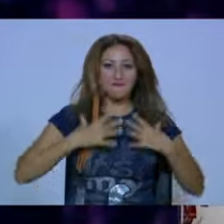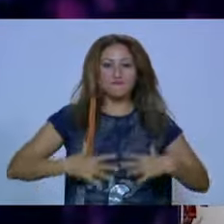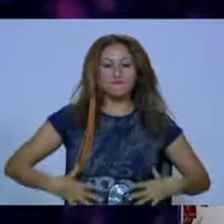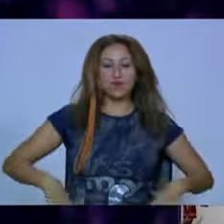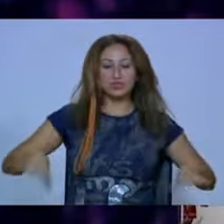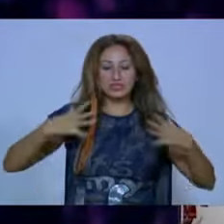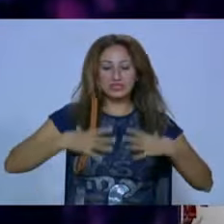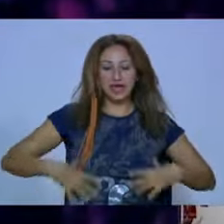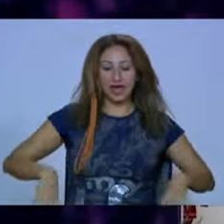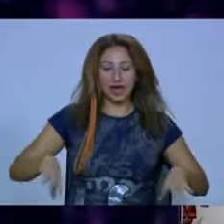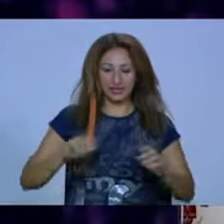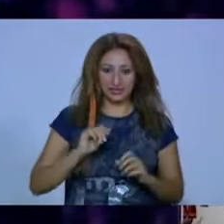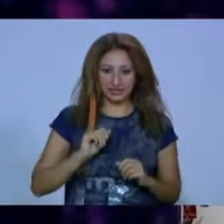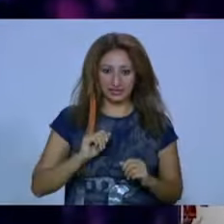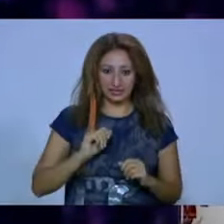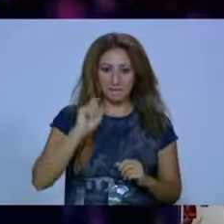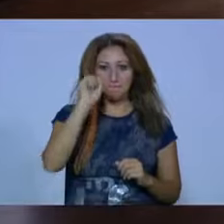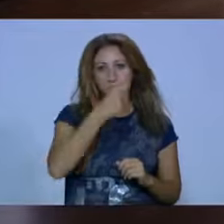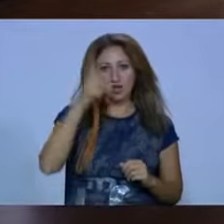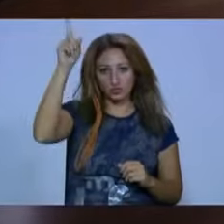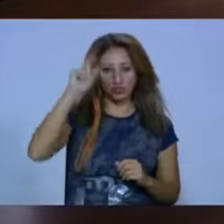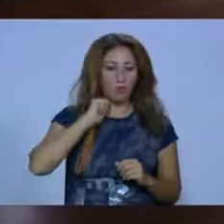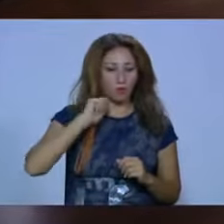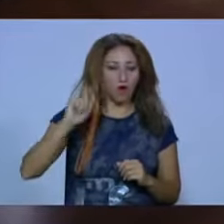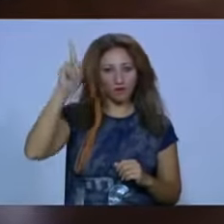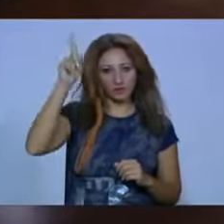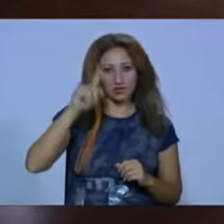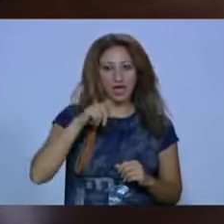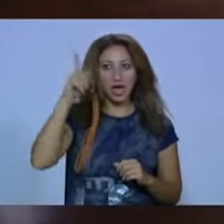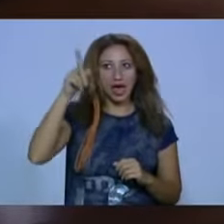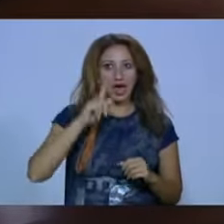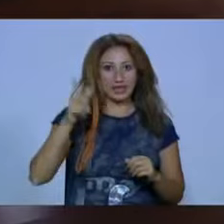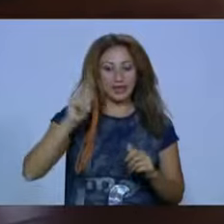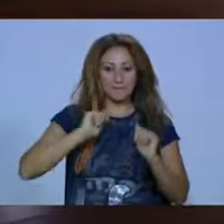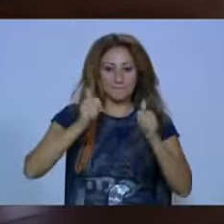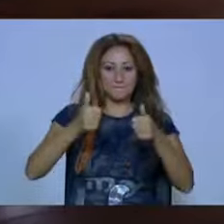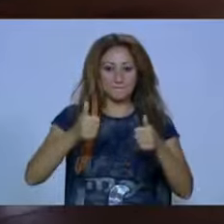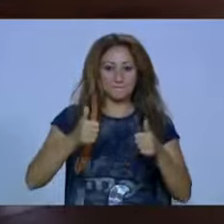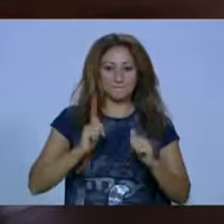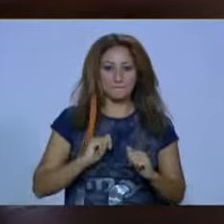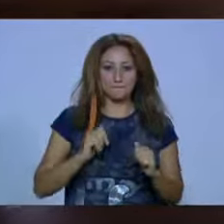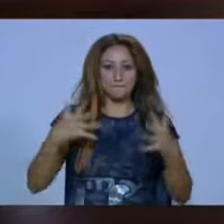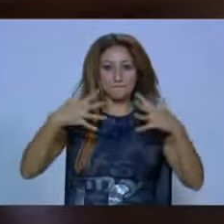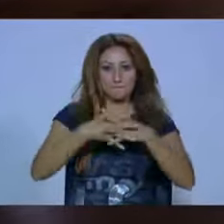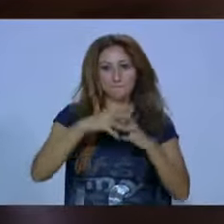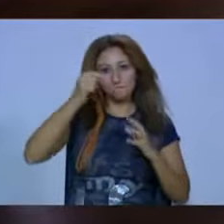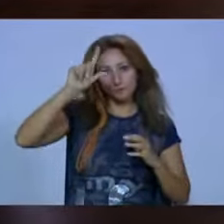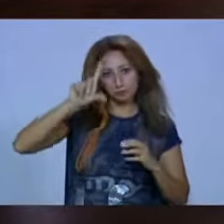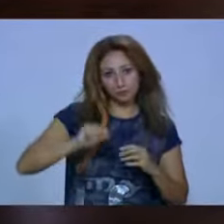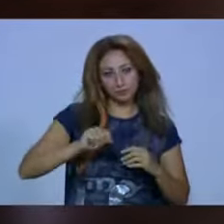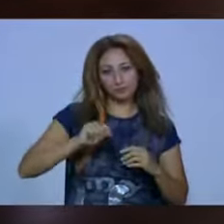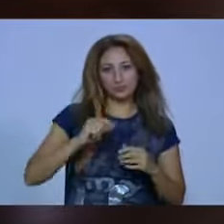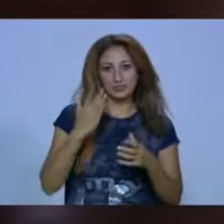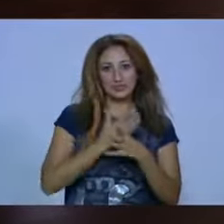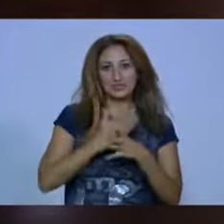فساتين موجود في مدينه المنصوره. عملت مبادره اسمها معا لتخفيض